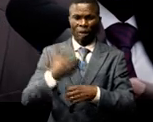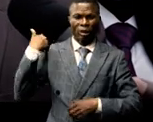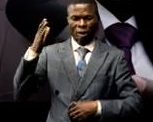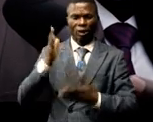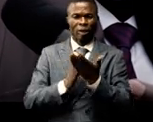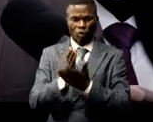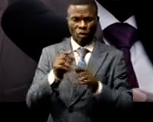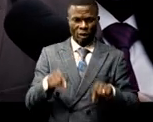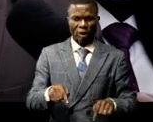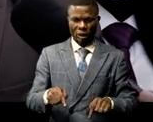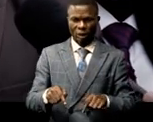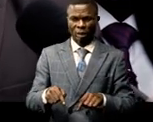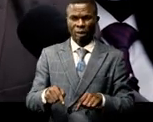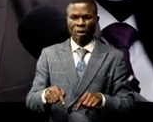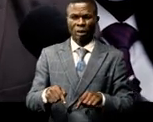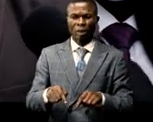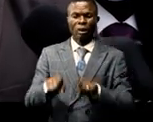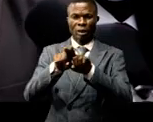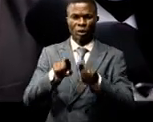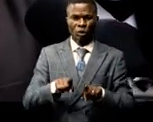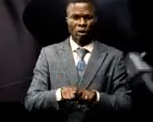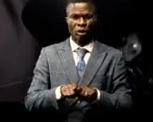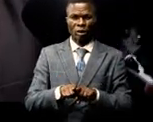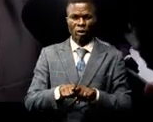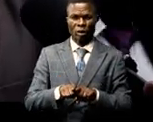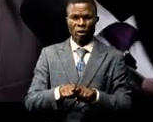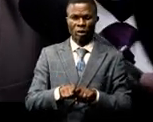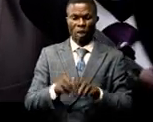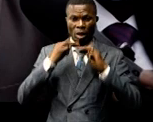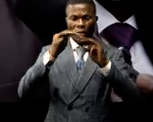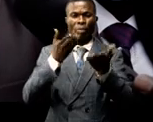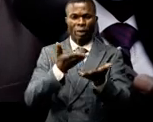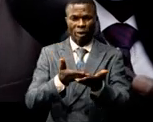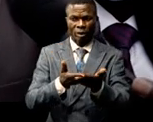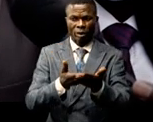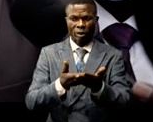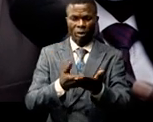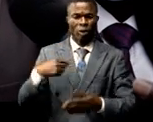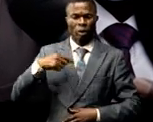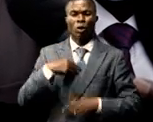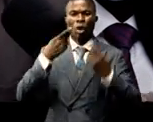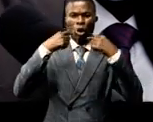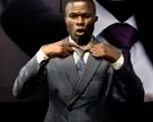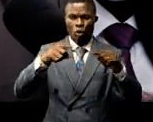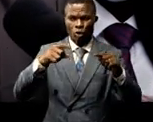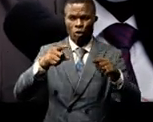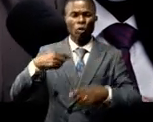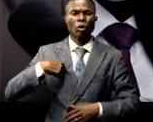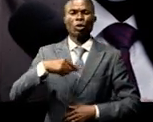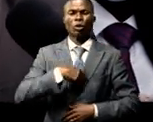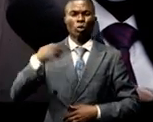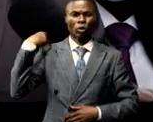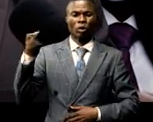des droits. Et donc, c'est ce message-là qu'il est venu nous dire, afin que nous puissions